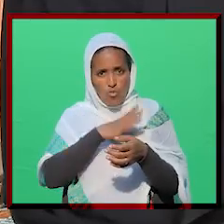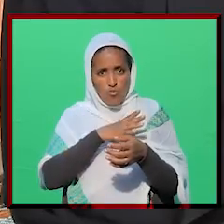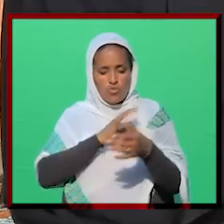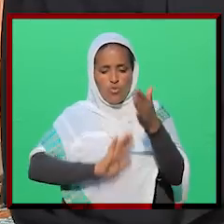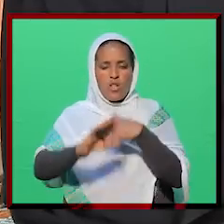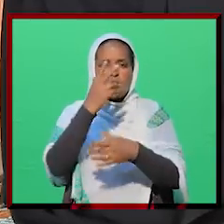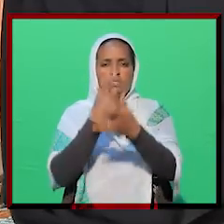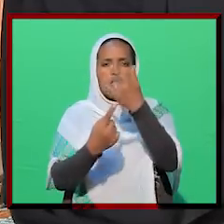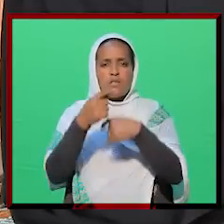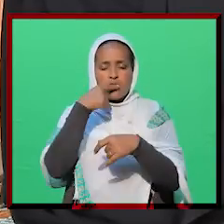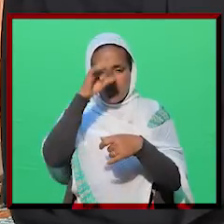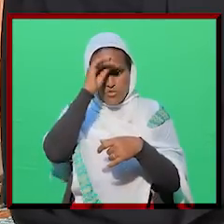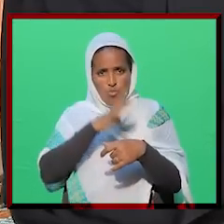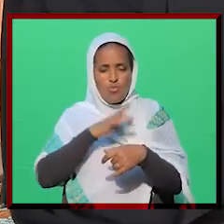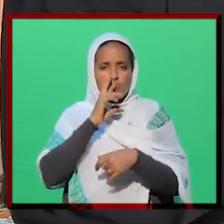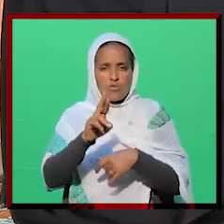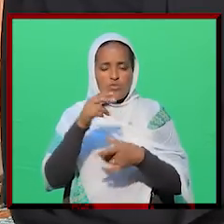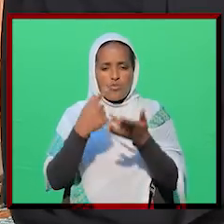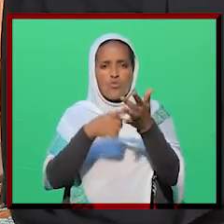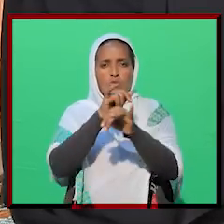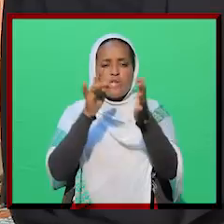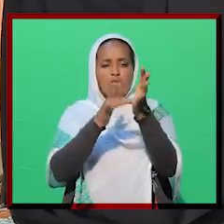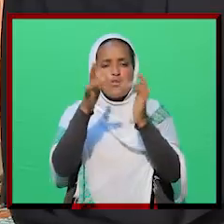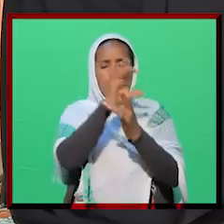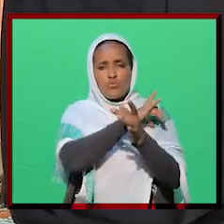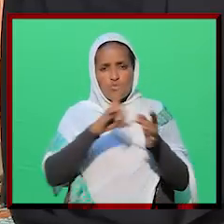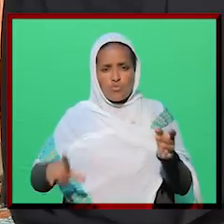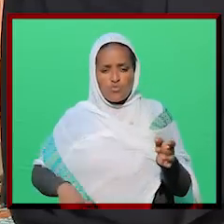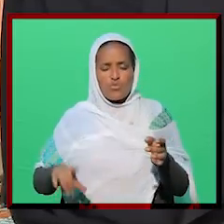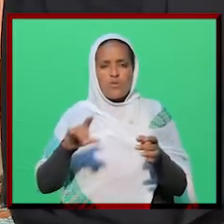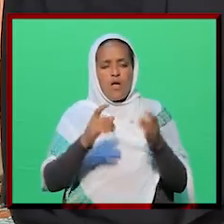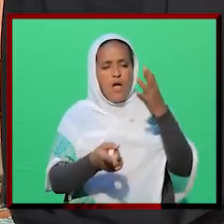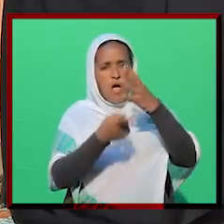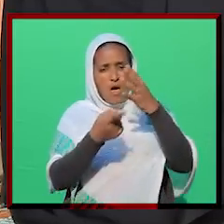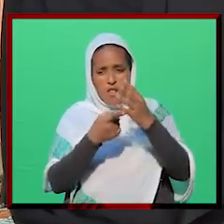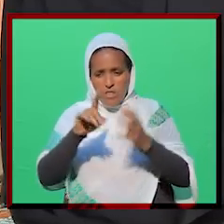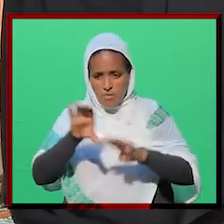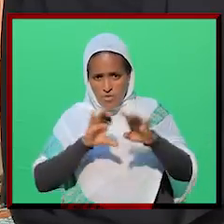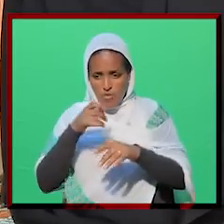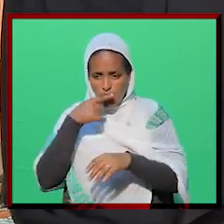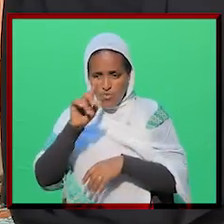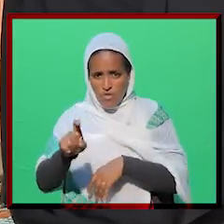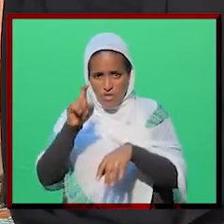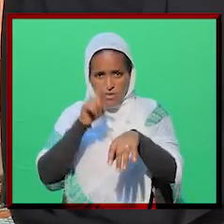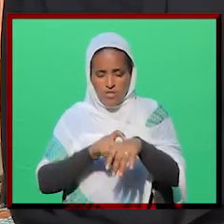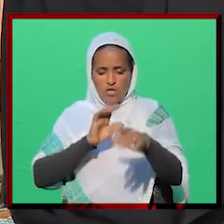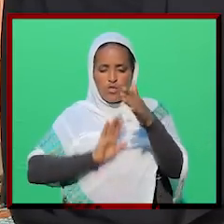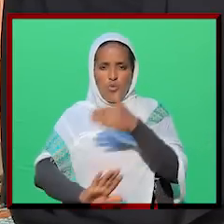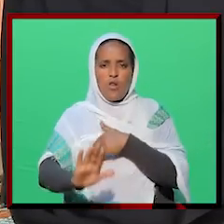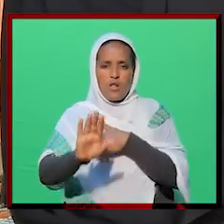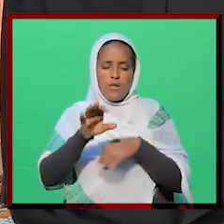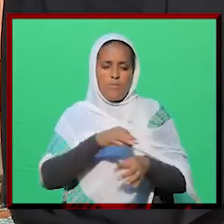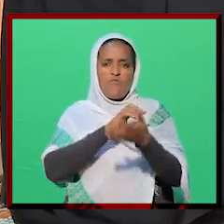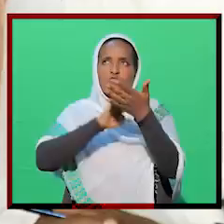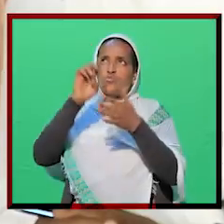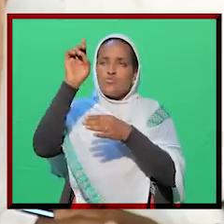እና ኢየሱስ ክርስቶስን ምን ትሉት አራተኛ ነው የምታደርጉት ብለው ሲጠይቋቸው ተወለደ መንፈስ ቅዱስ ወለደው ነው የሚሉ። እና በኋላ